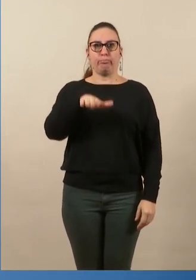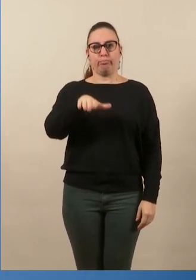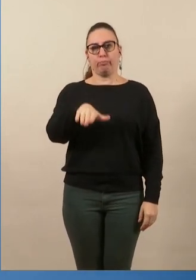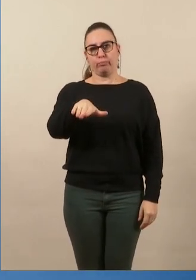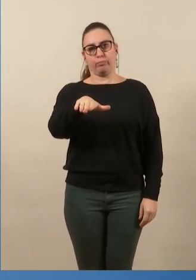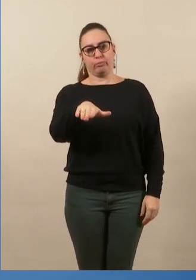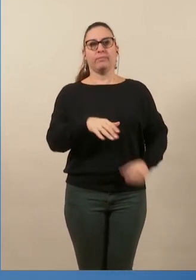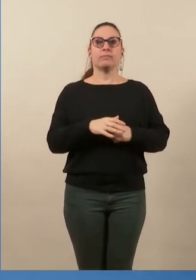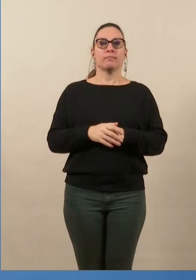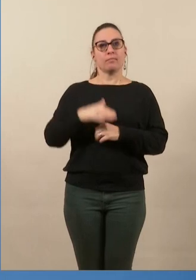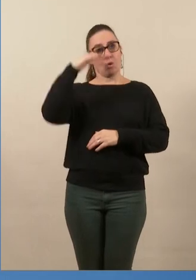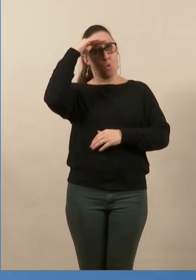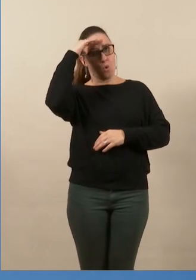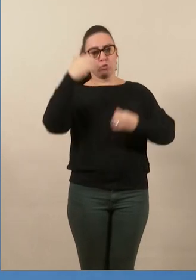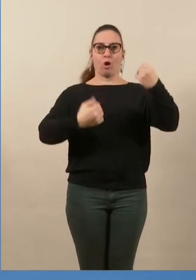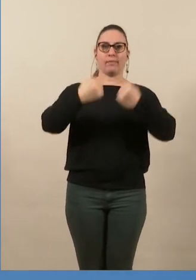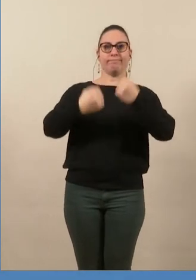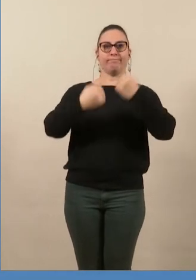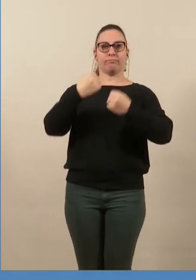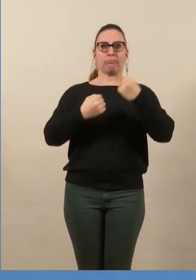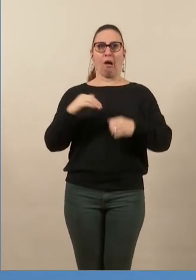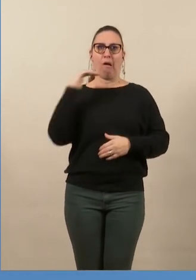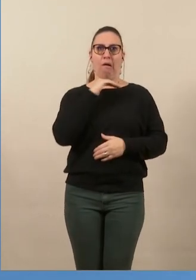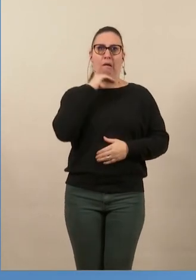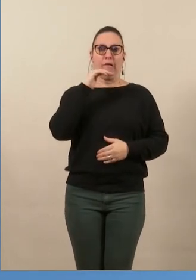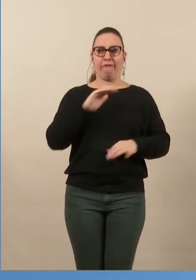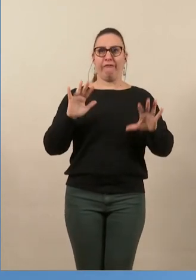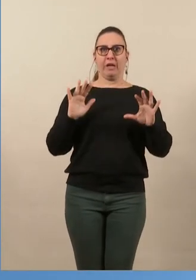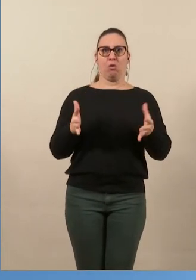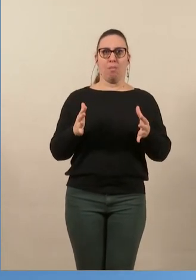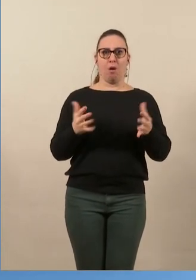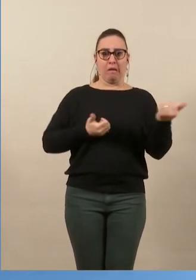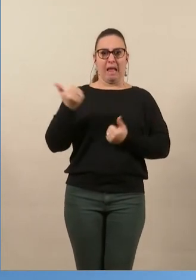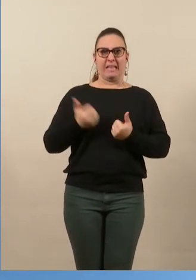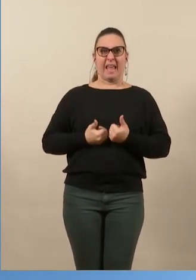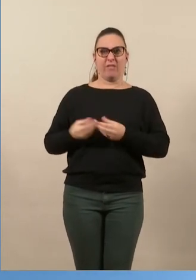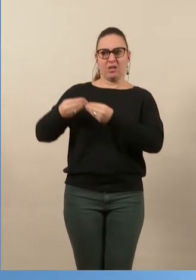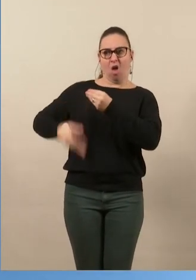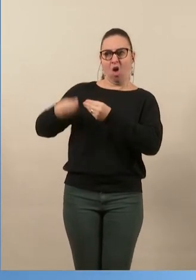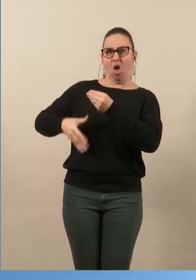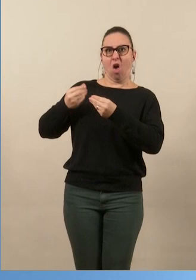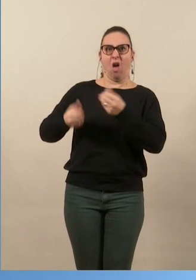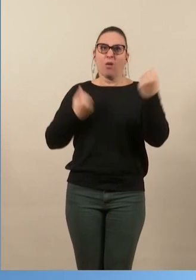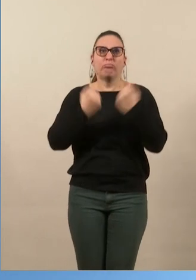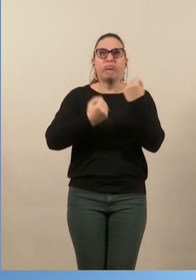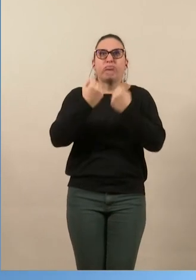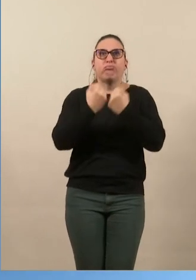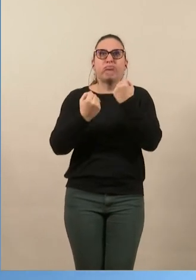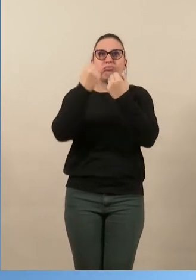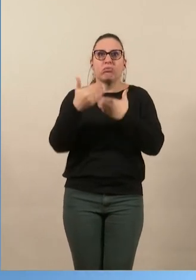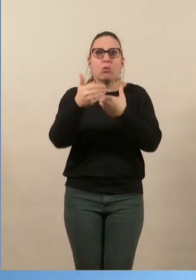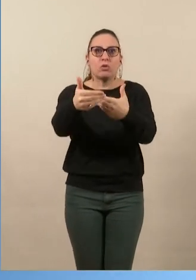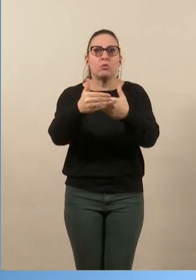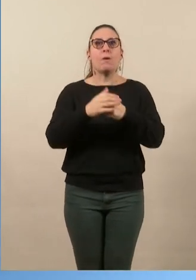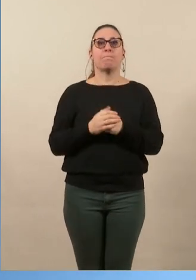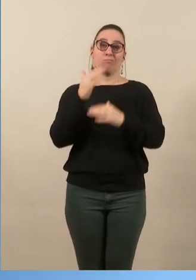notre cher conducteur s'est alors délesté en catastrophe de services essentiels afin de pouvoir continuer à avancer c'est le